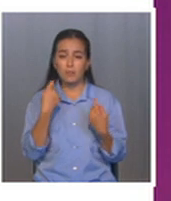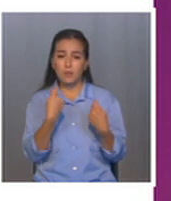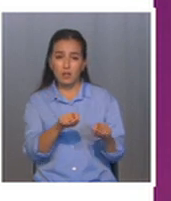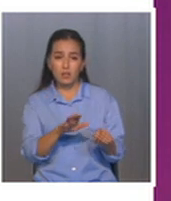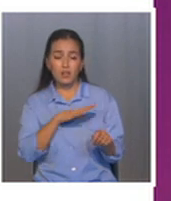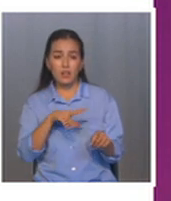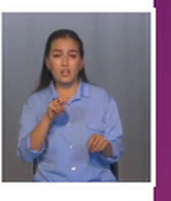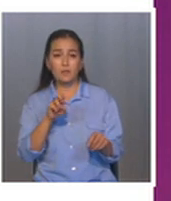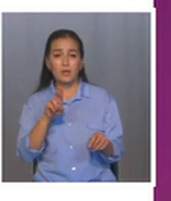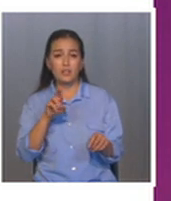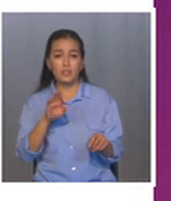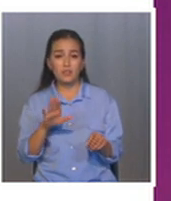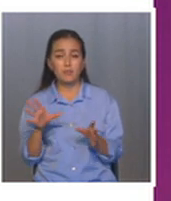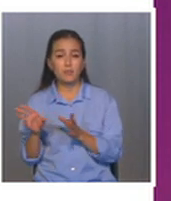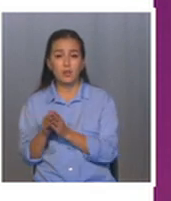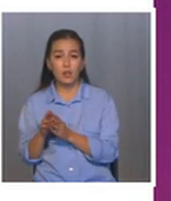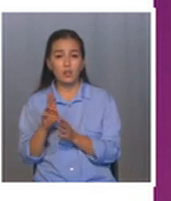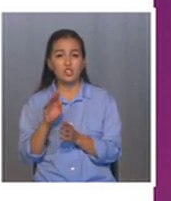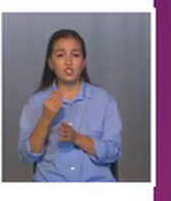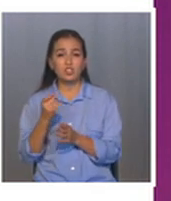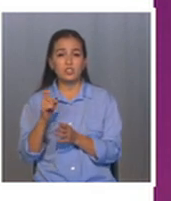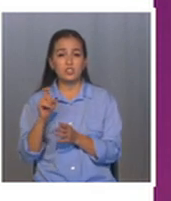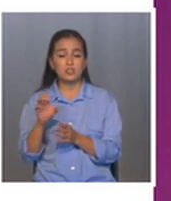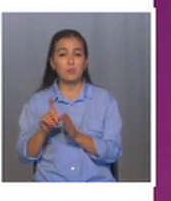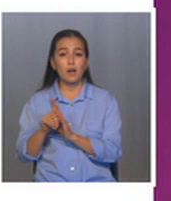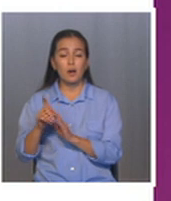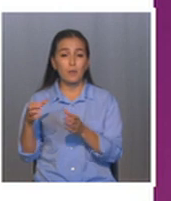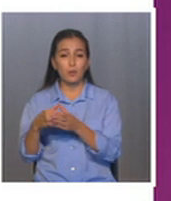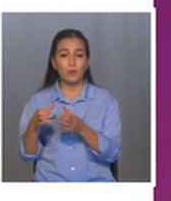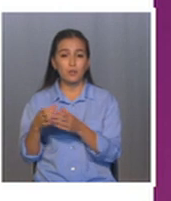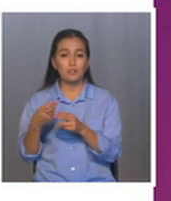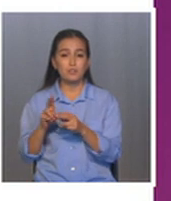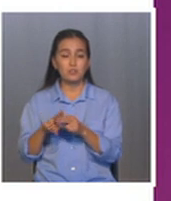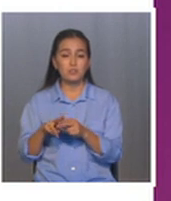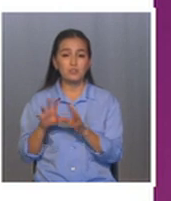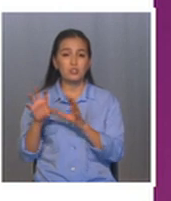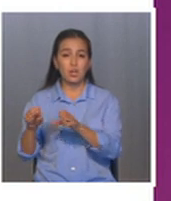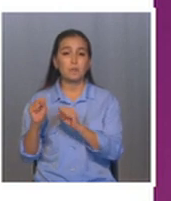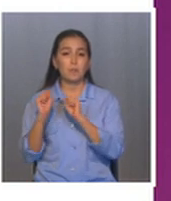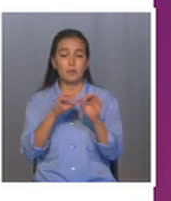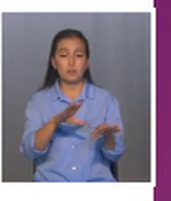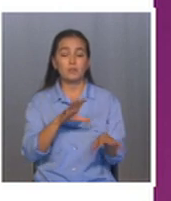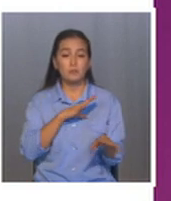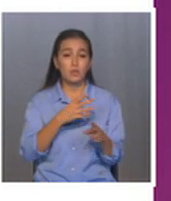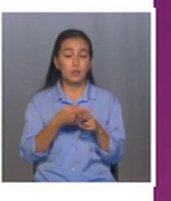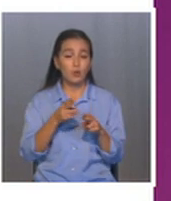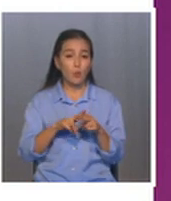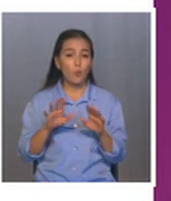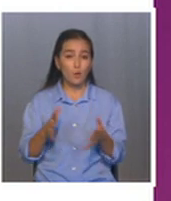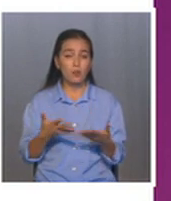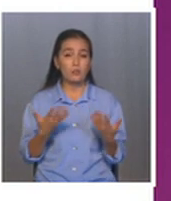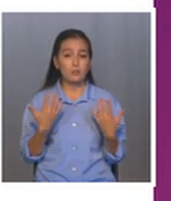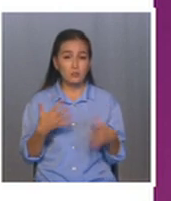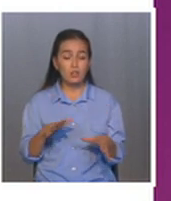Лебедев пен Қоңырқұлжа Сұлтанның ұлы Шыңғыстың бастаған тобына ұстап береді. Осы оқиғадан кейін Қоқан мен